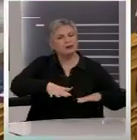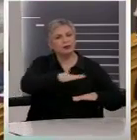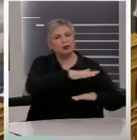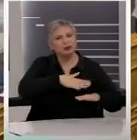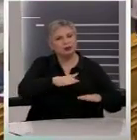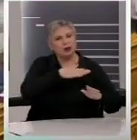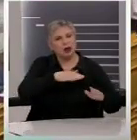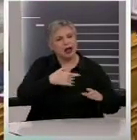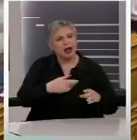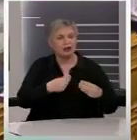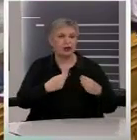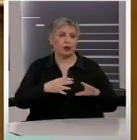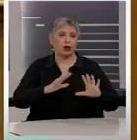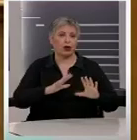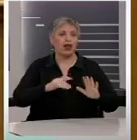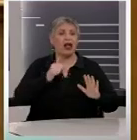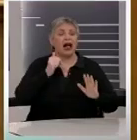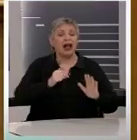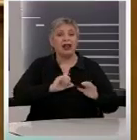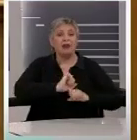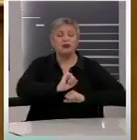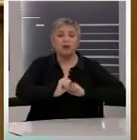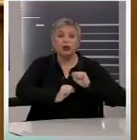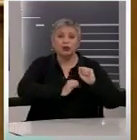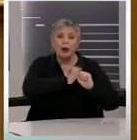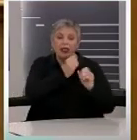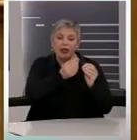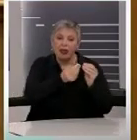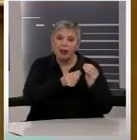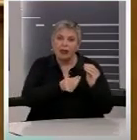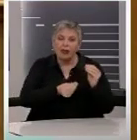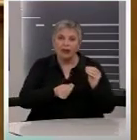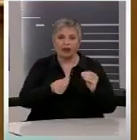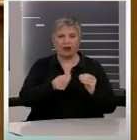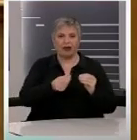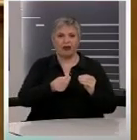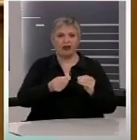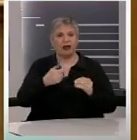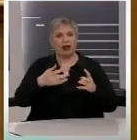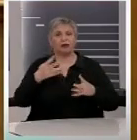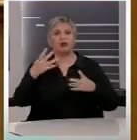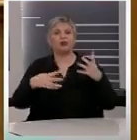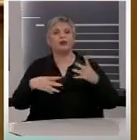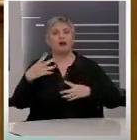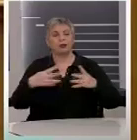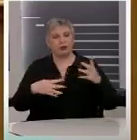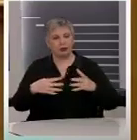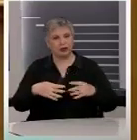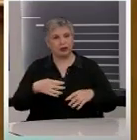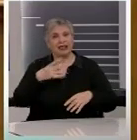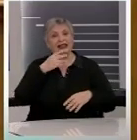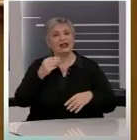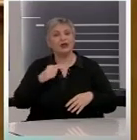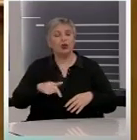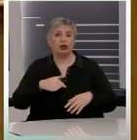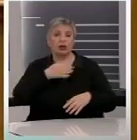αλλά να βελτιώνεται. Αυτό προσπαθεί να κάνει αυτός ο προϋπολογισμός. Και γι' αυτό επιτρέψτε μου να πάω στην